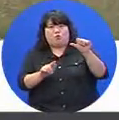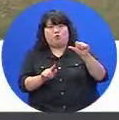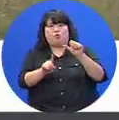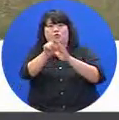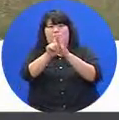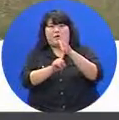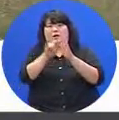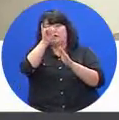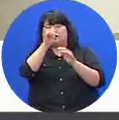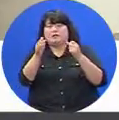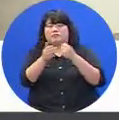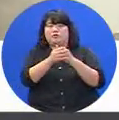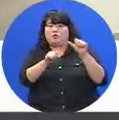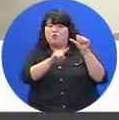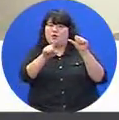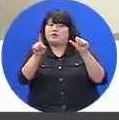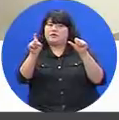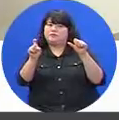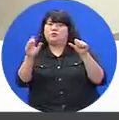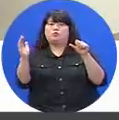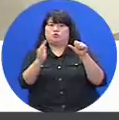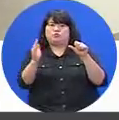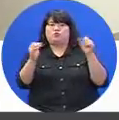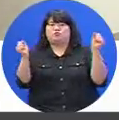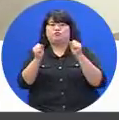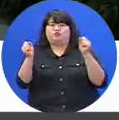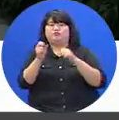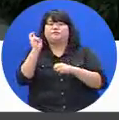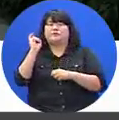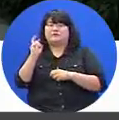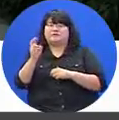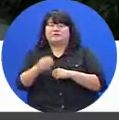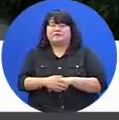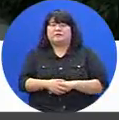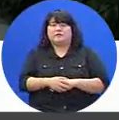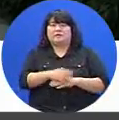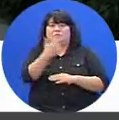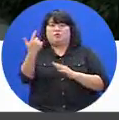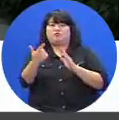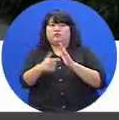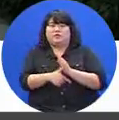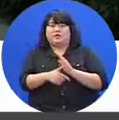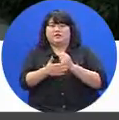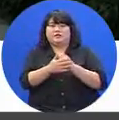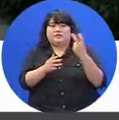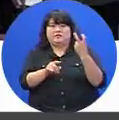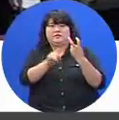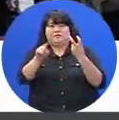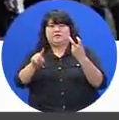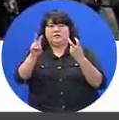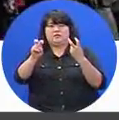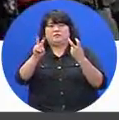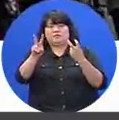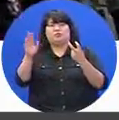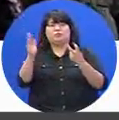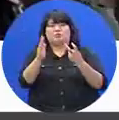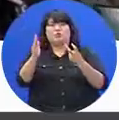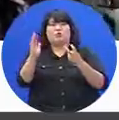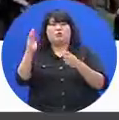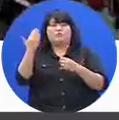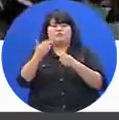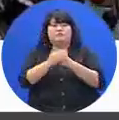5도까지 떨어지는 등 5도에서 10도의 분포로 쌀쌀하겠습니다. 낮 최고 기온은 20도에서 22도의